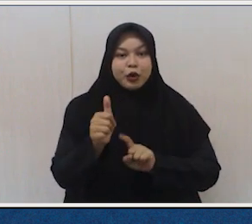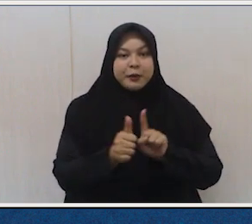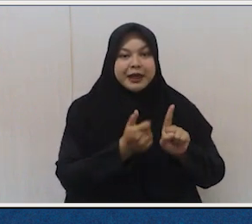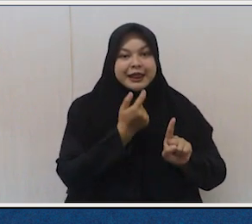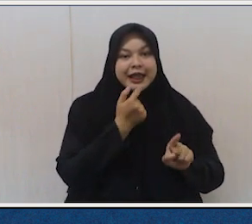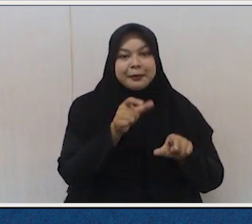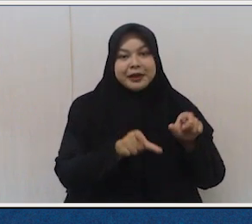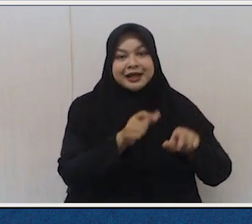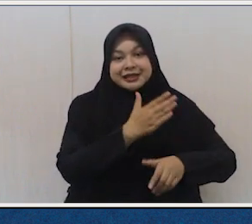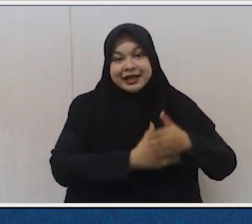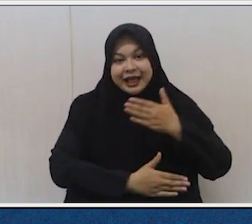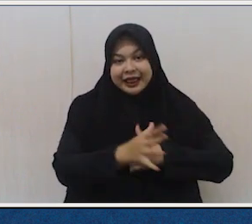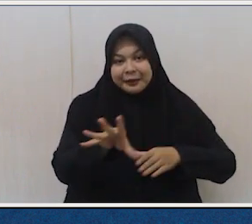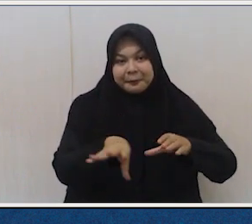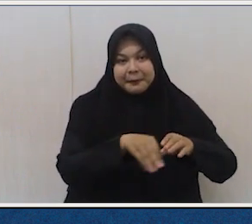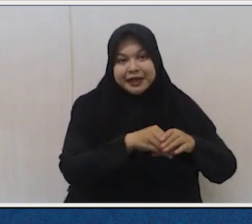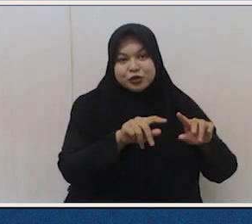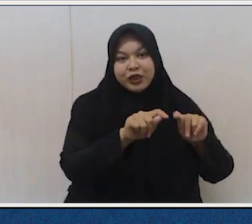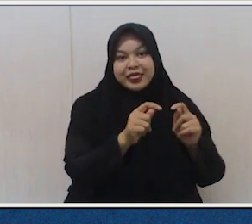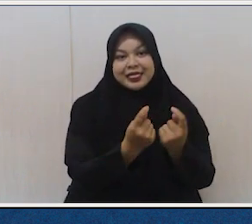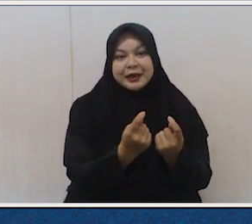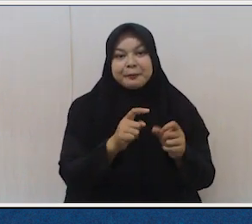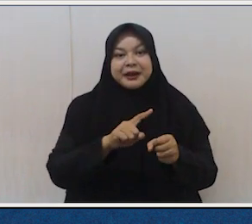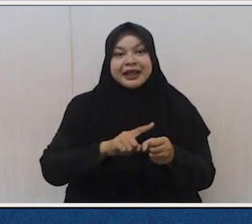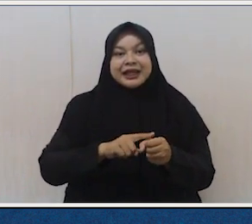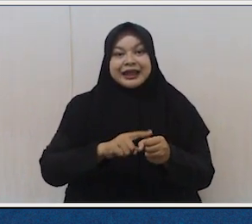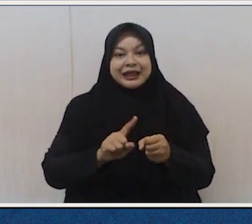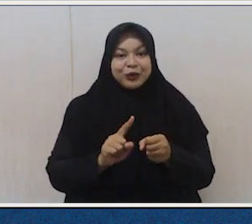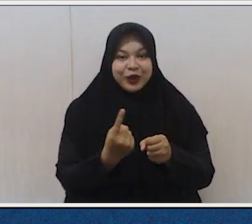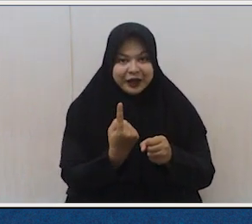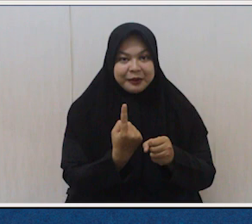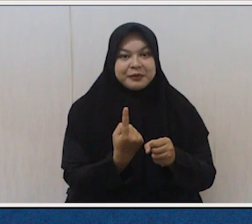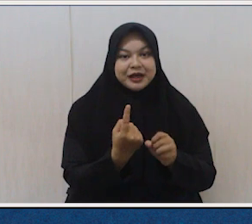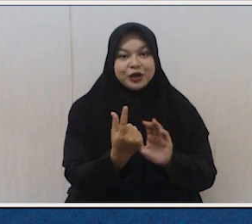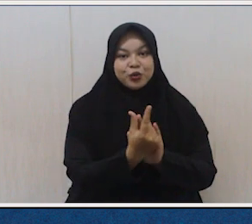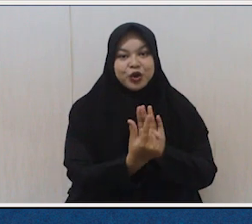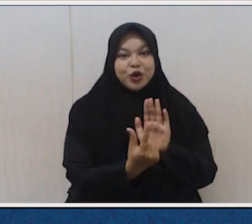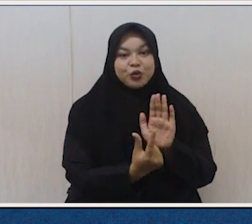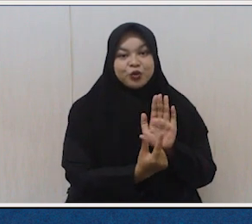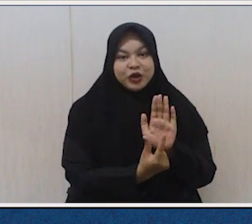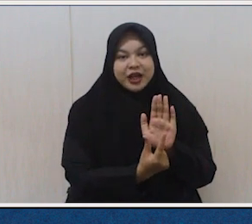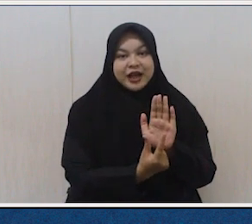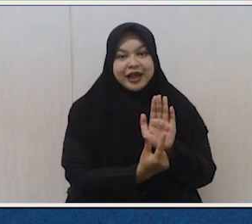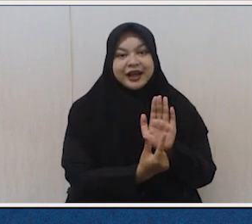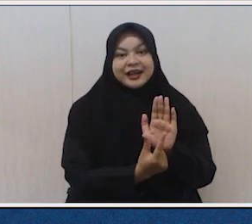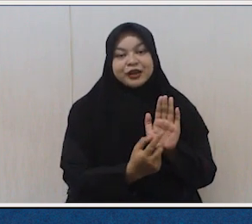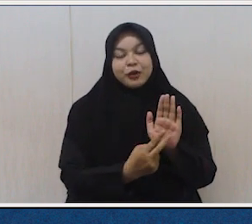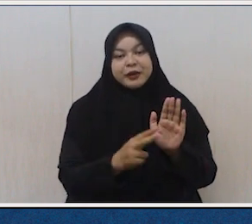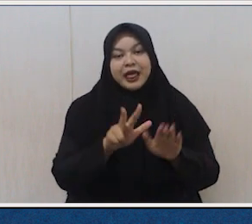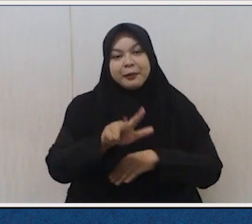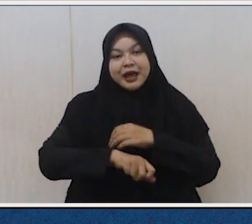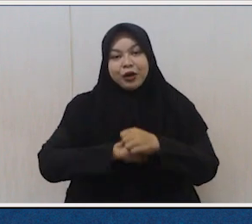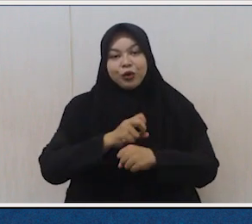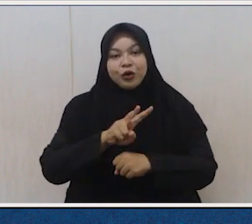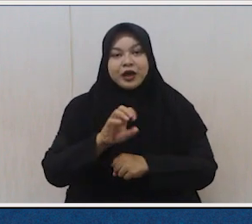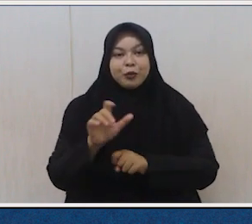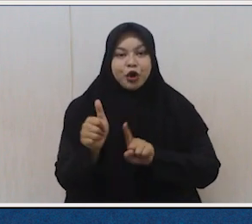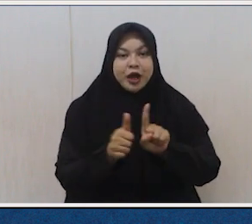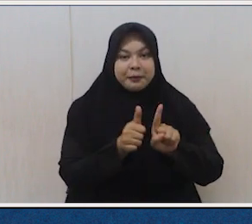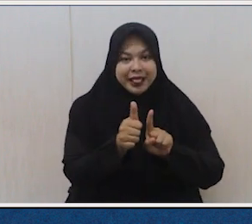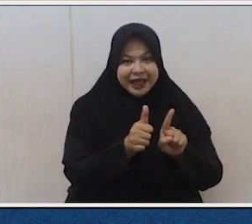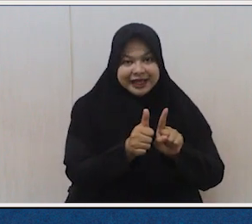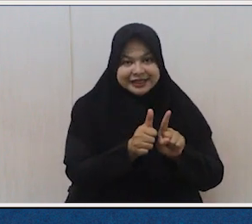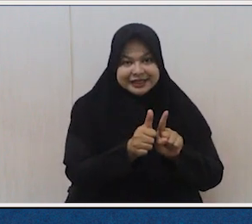termasuk tim intinya e di dalam mengawal undang-undang 8 tahun 2016 termasuk Masri juga